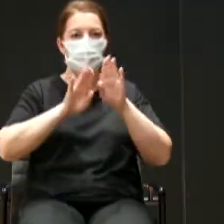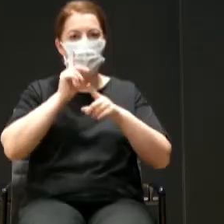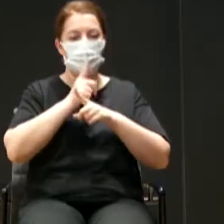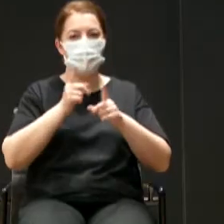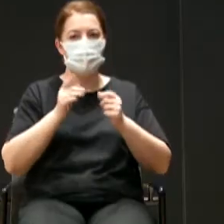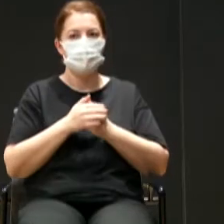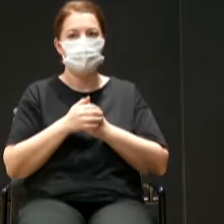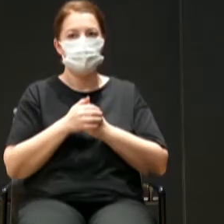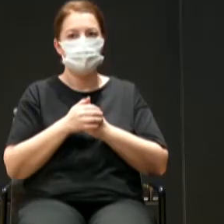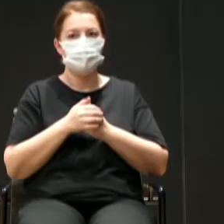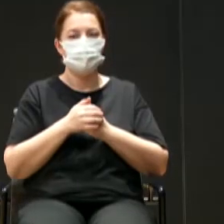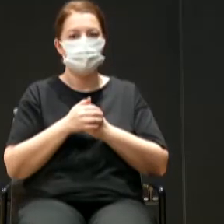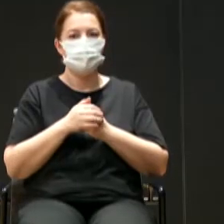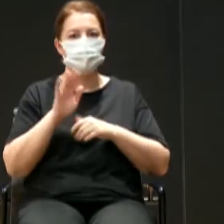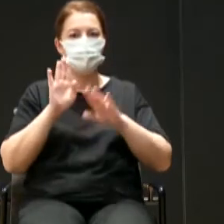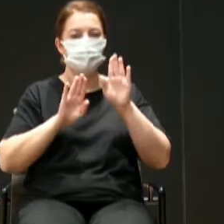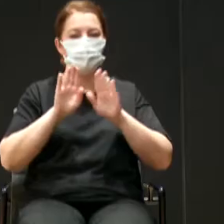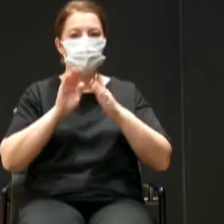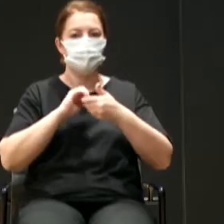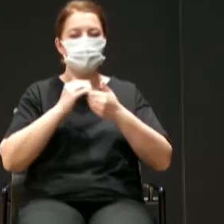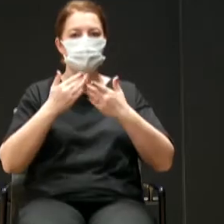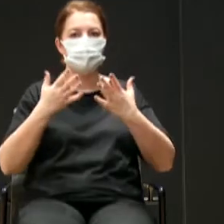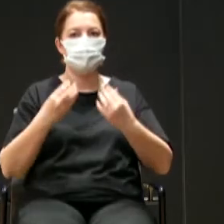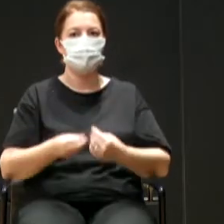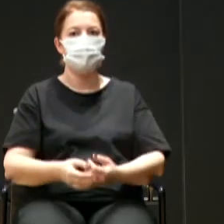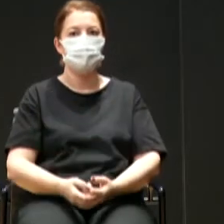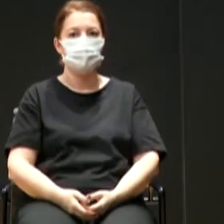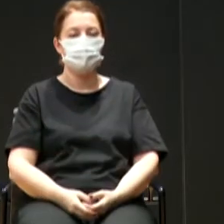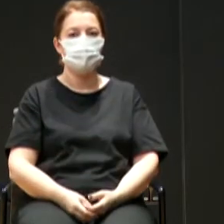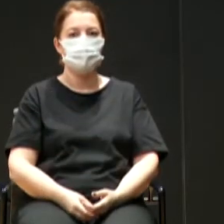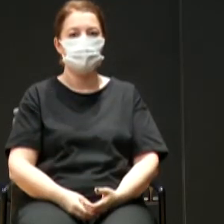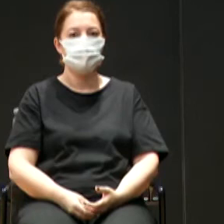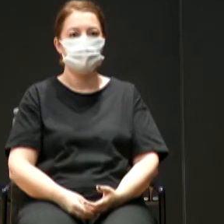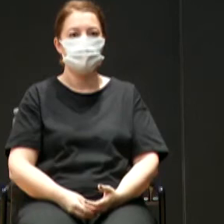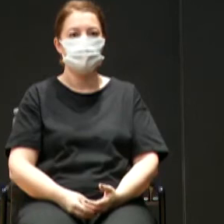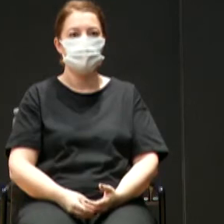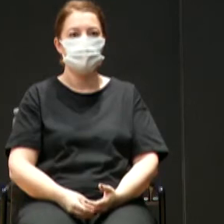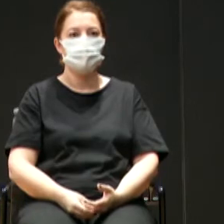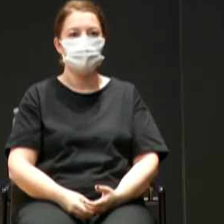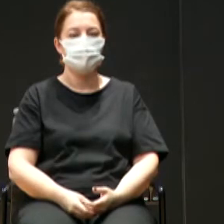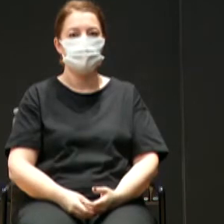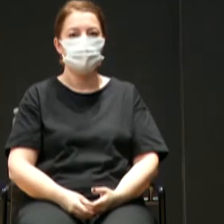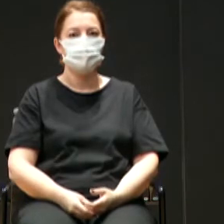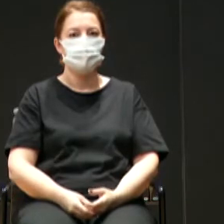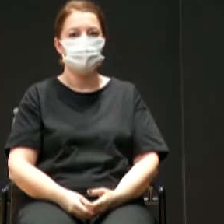edenler, etmeyenler oy birliğiyle kabul edilmiştir. Evet,